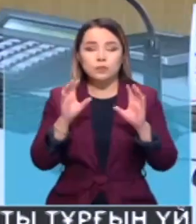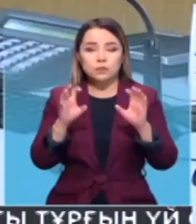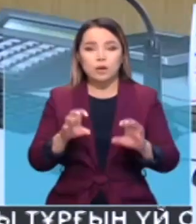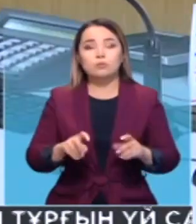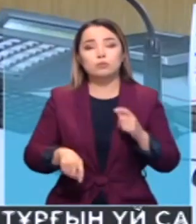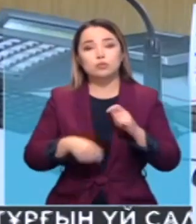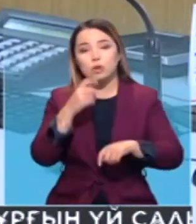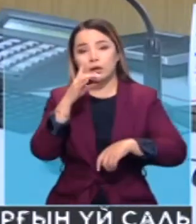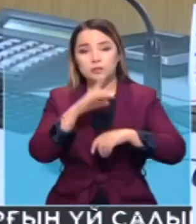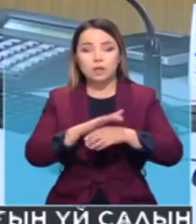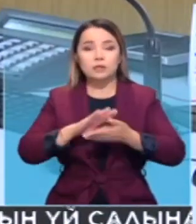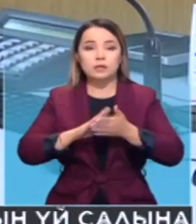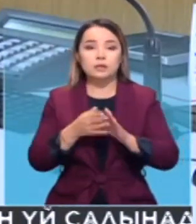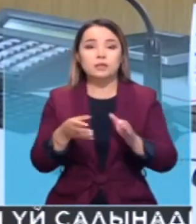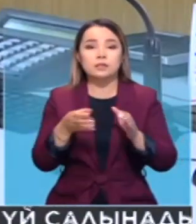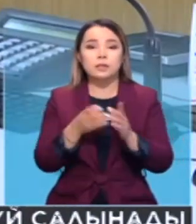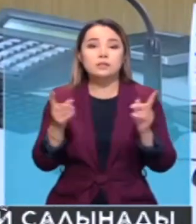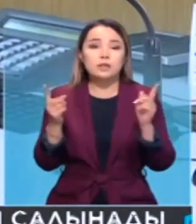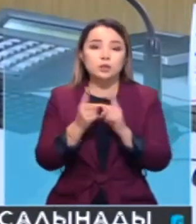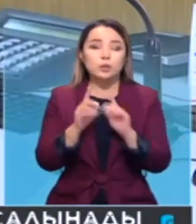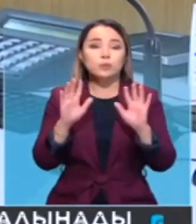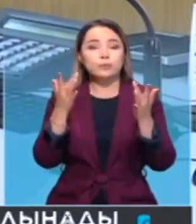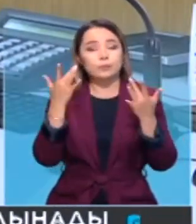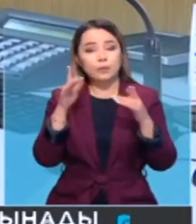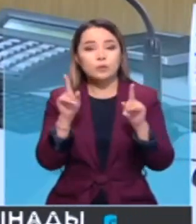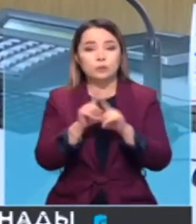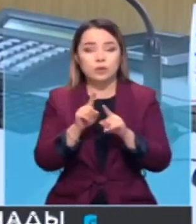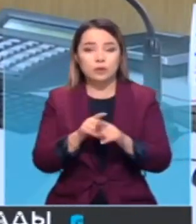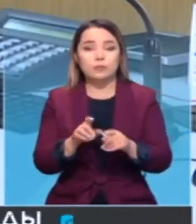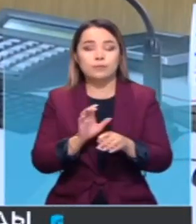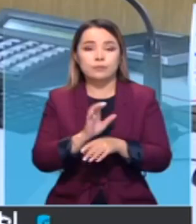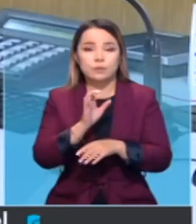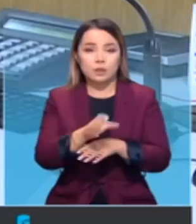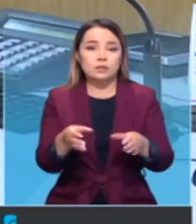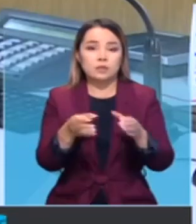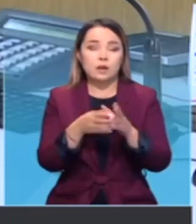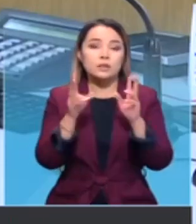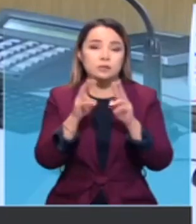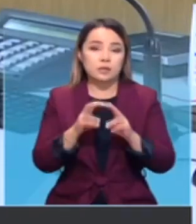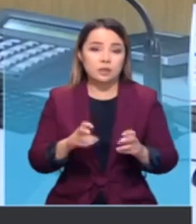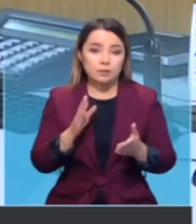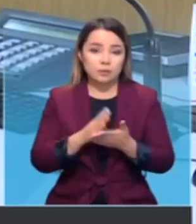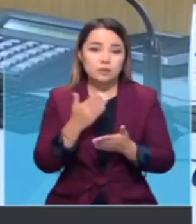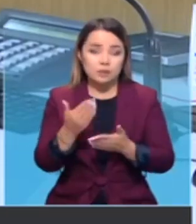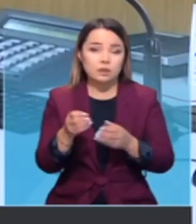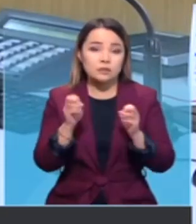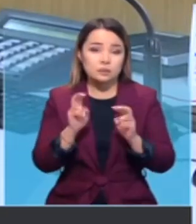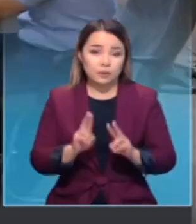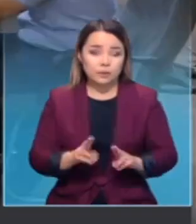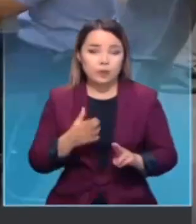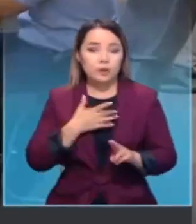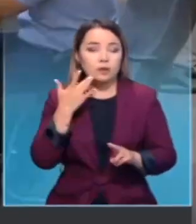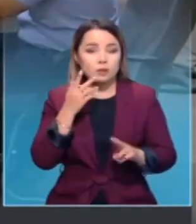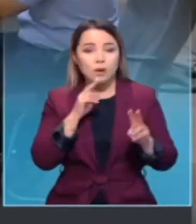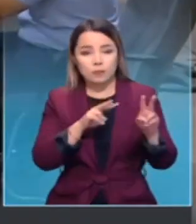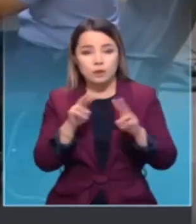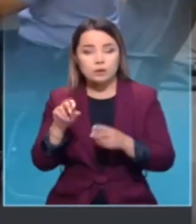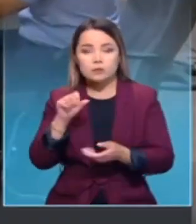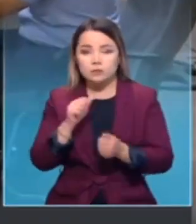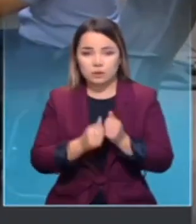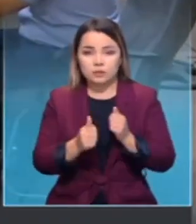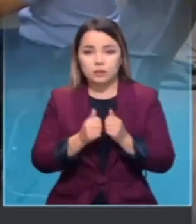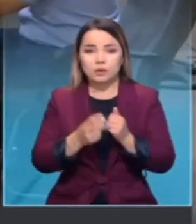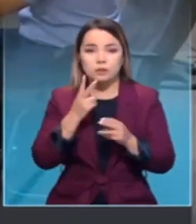бұзушылықтар, жағдайлар, кездескен жағдайлар болса, біз орнына экипаж жібереміз, тексеруге, әрқашан бәрі бізде бақылауда. Бүгінде